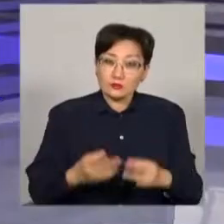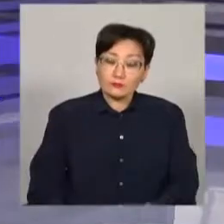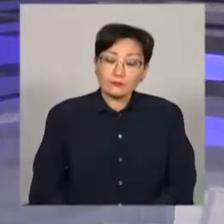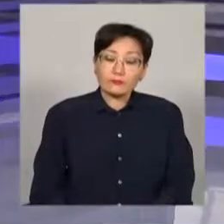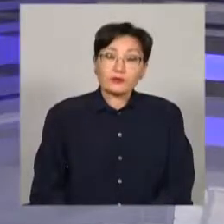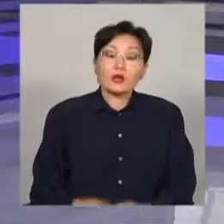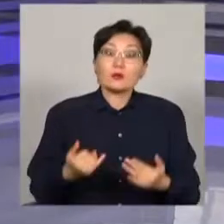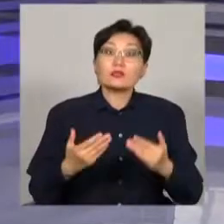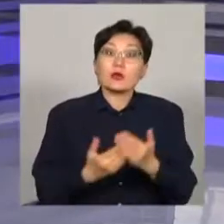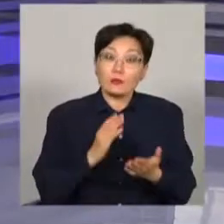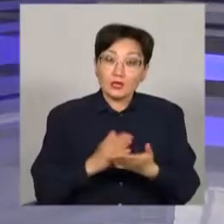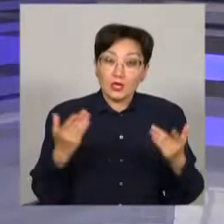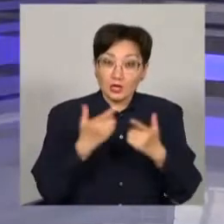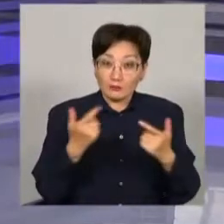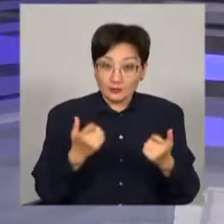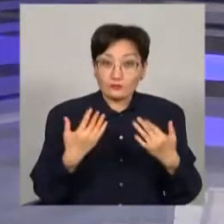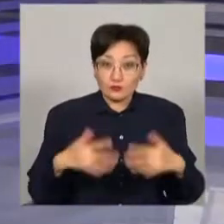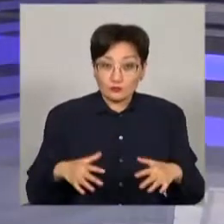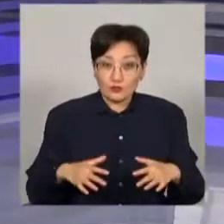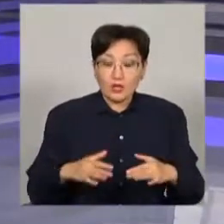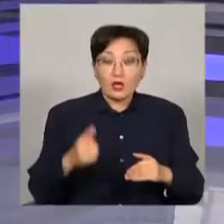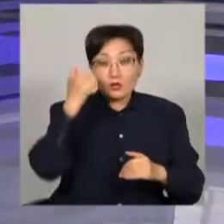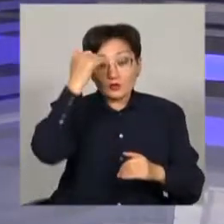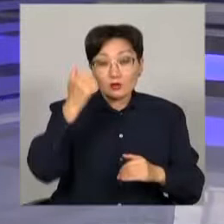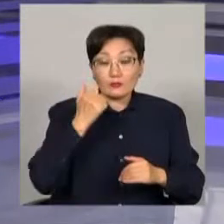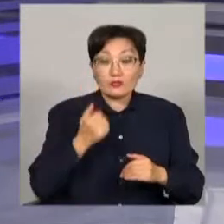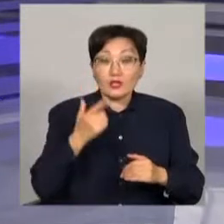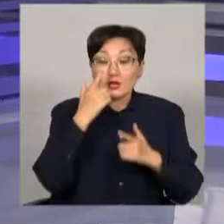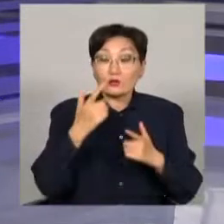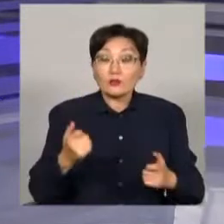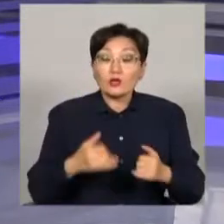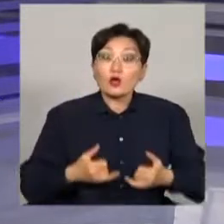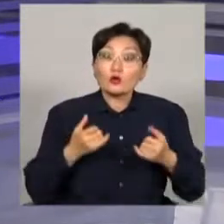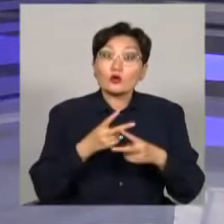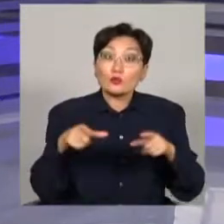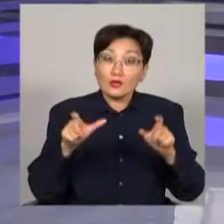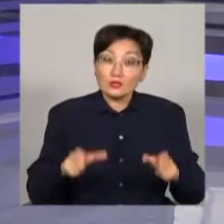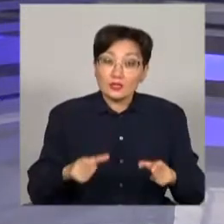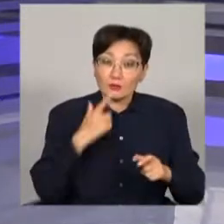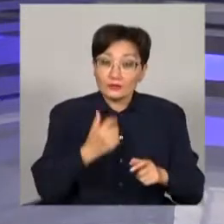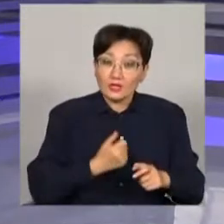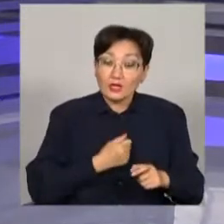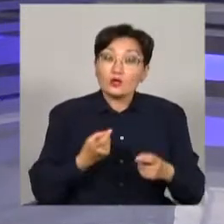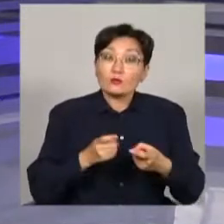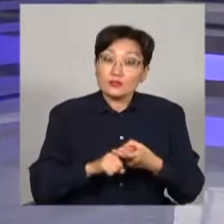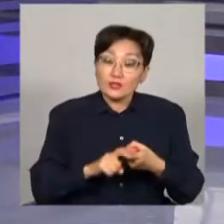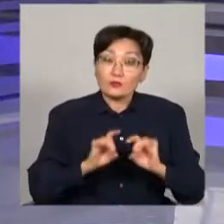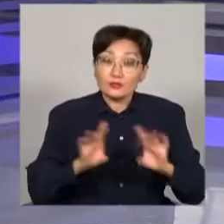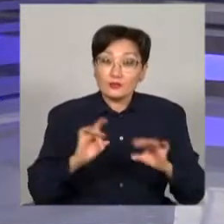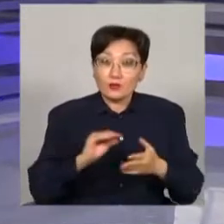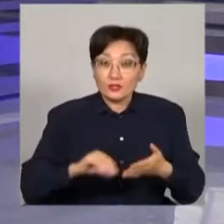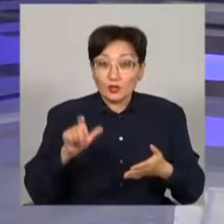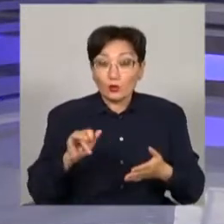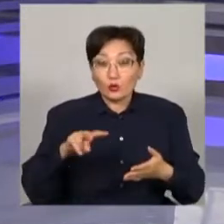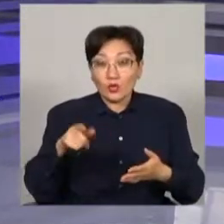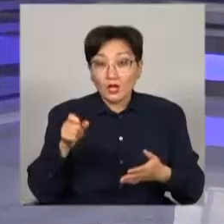Қайрат, мендегі ақпарат бүгін осындай болды. Рахмет, Ұлағат, ақпарыңа. Құрметті көрермен, әскер жайында ақпар берген әріптесім